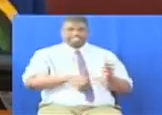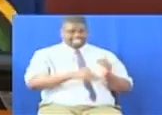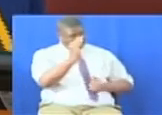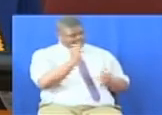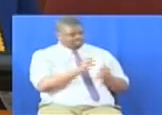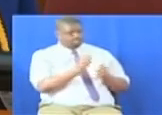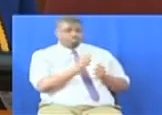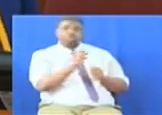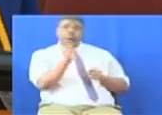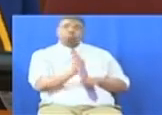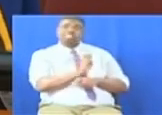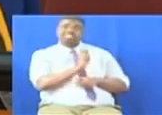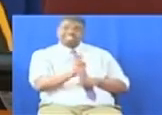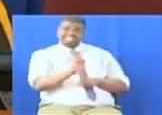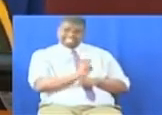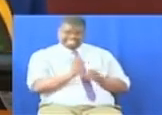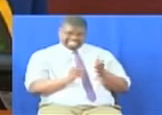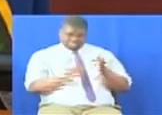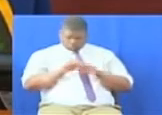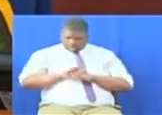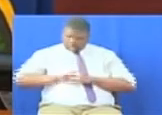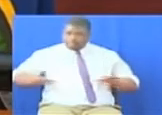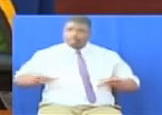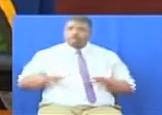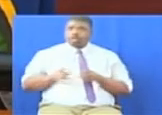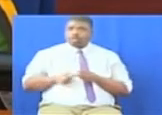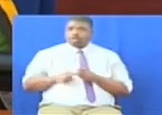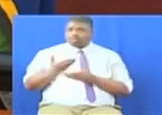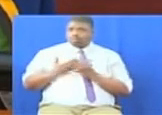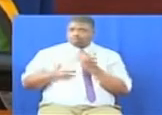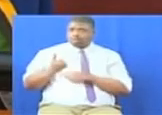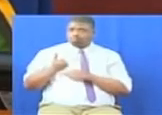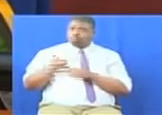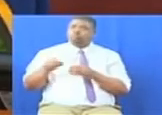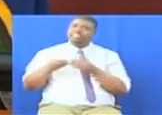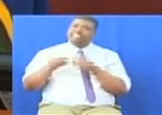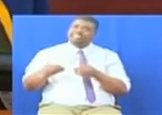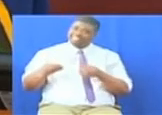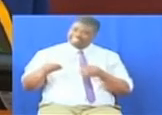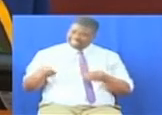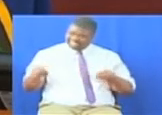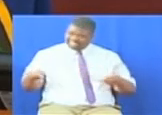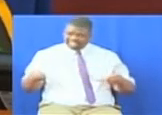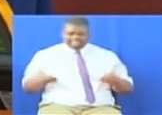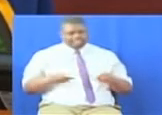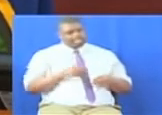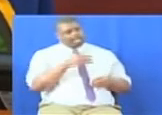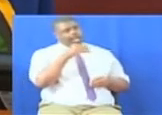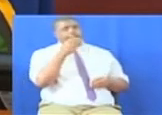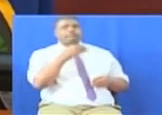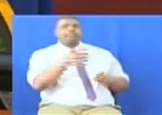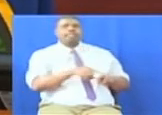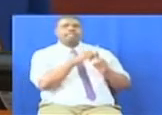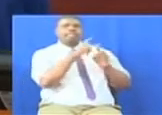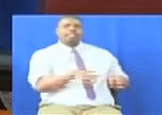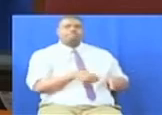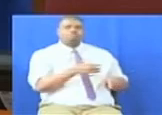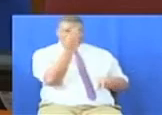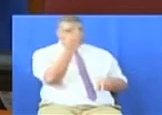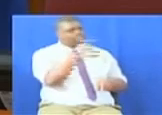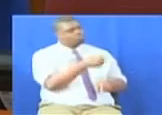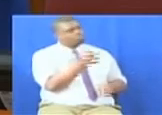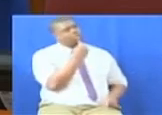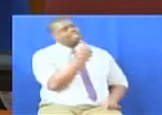vya ulinzi na usalama, kwa sababu wanavyozidi kuchelewa hadithi zinakuwa nyingi, basi wanachokijua basi